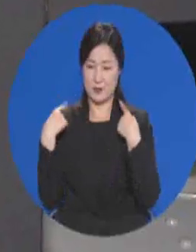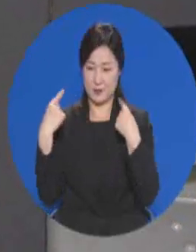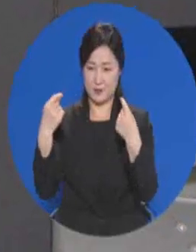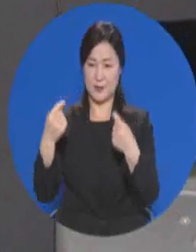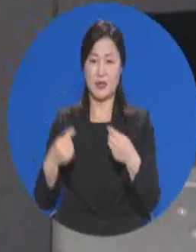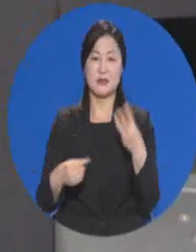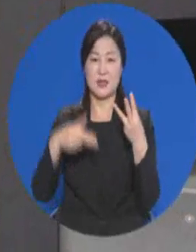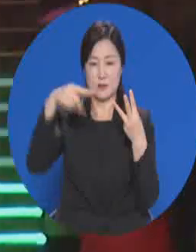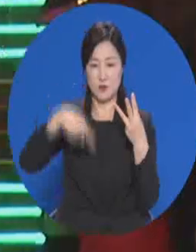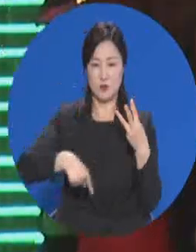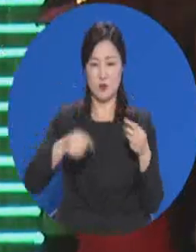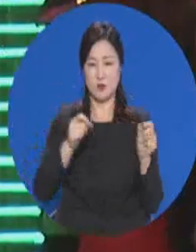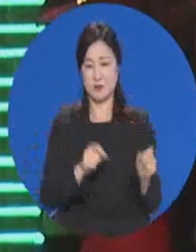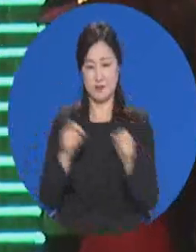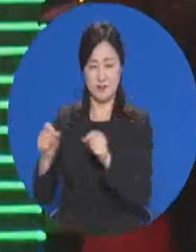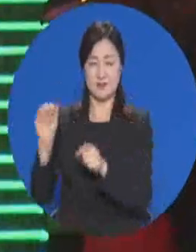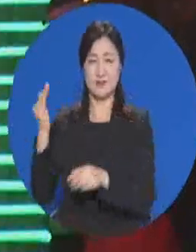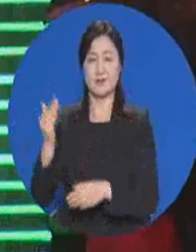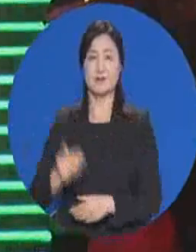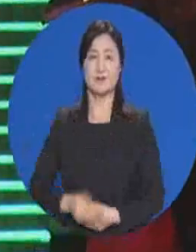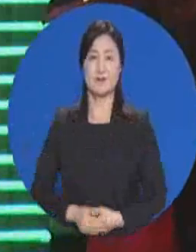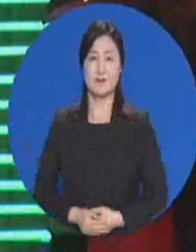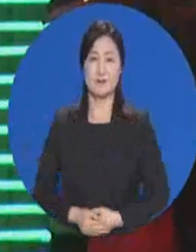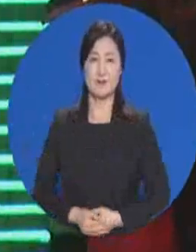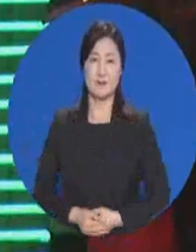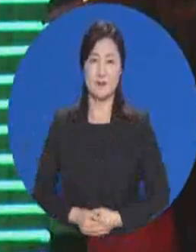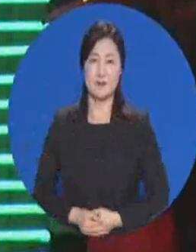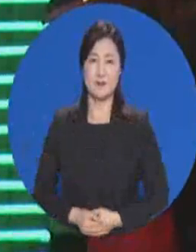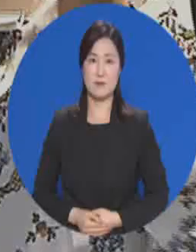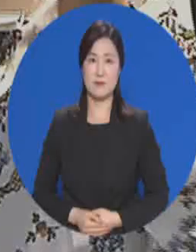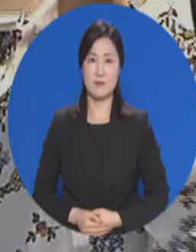3주 연장됐습니다. MBC 뉴스 양혜승입니다.